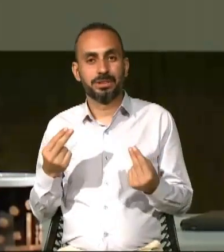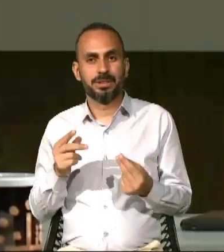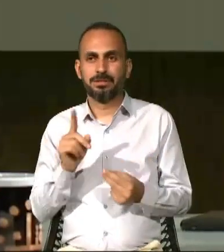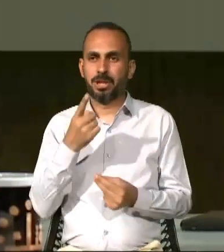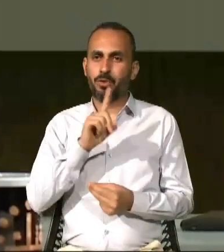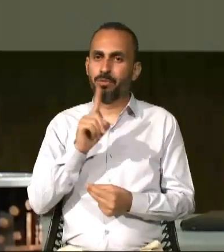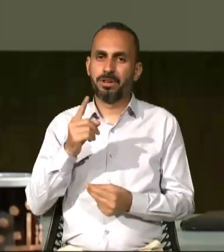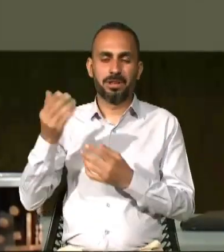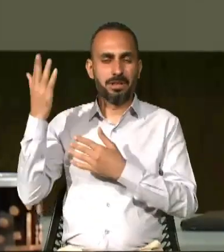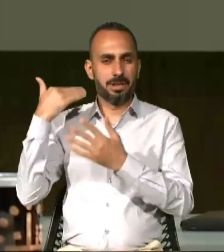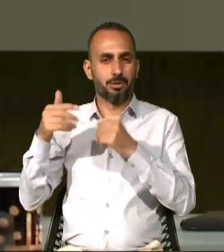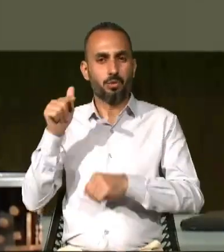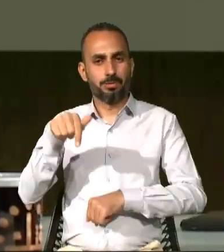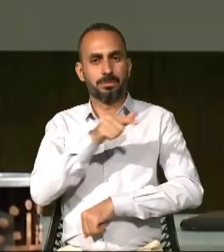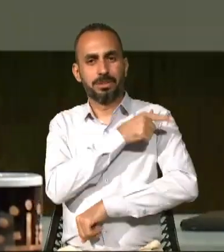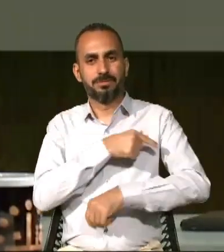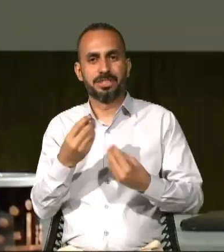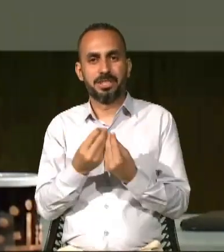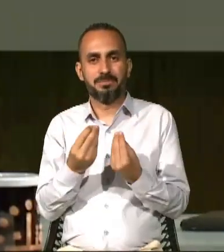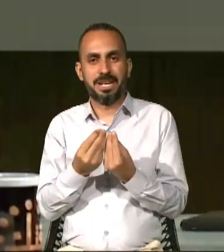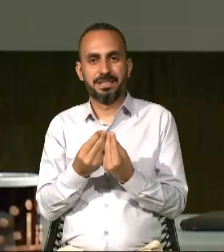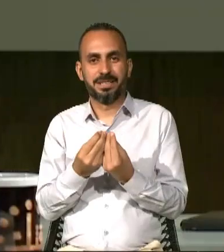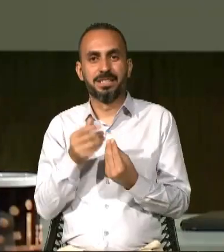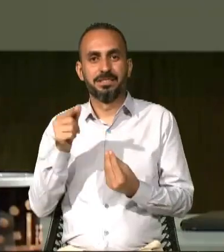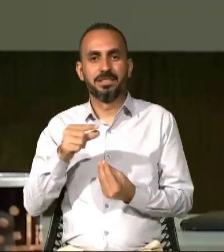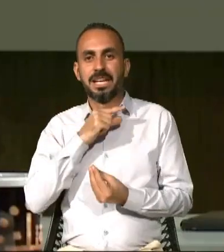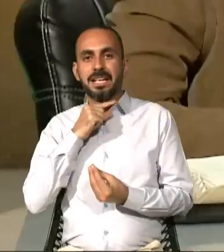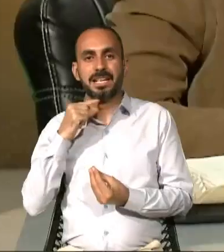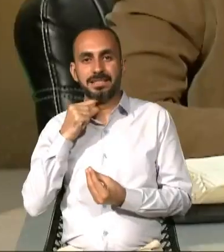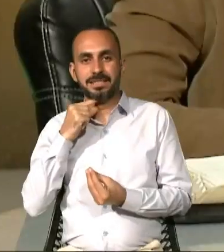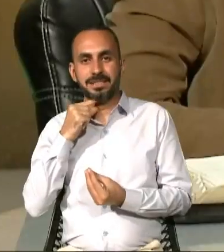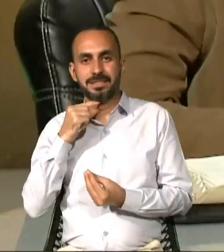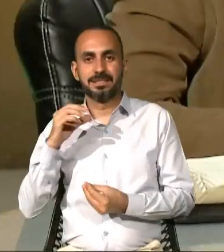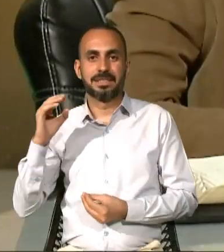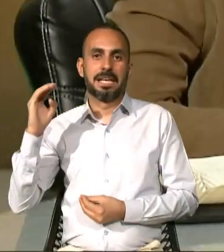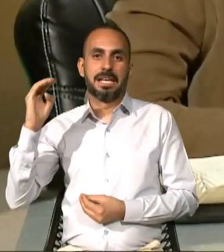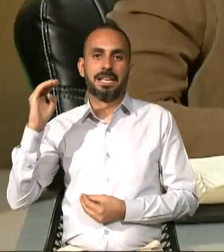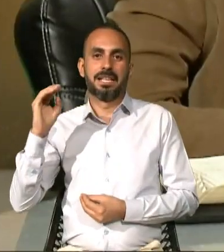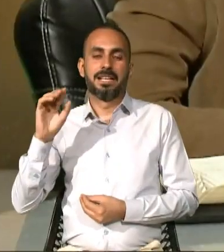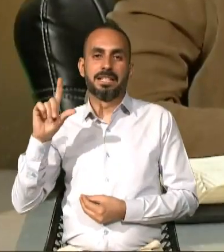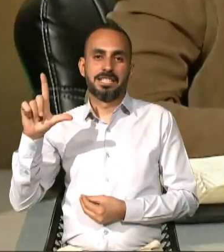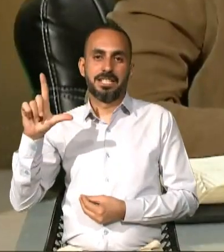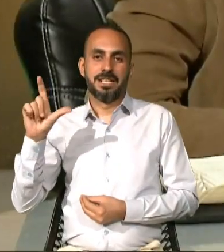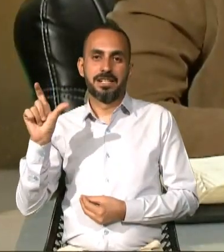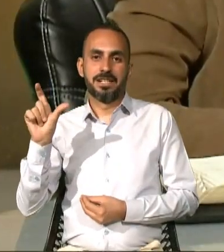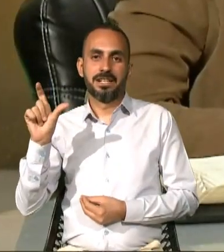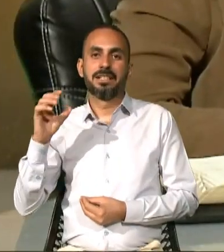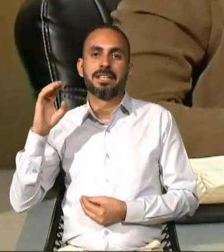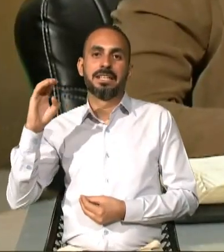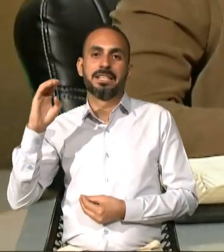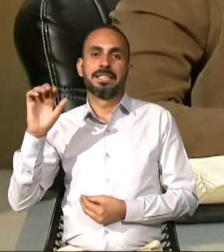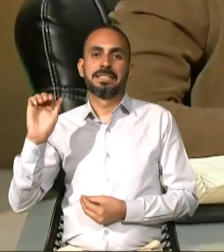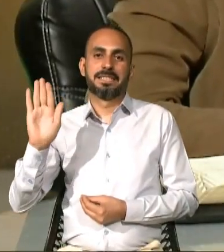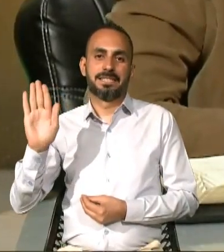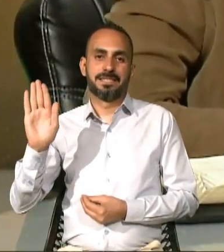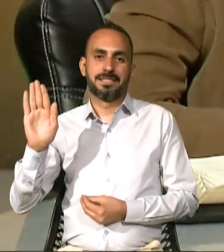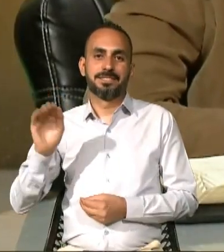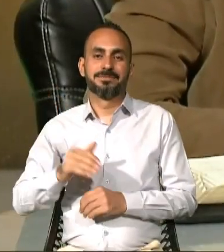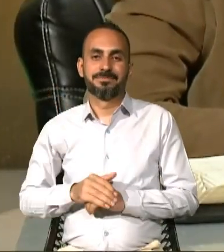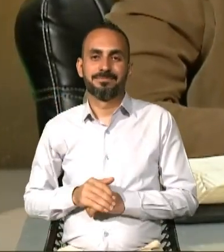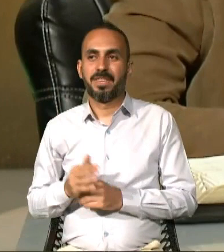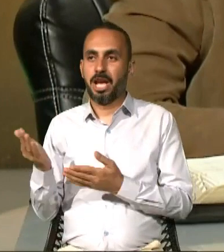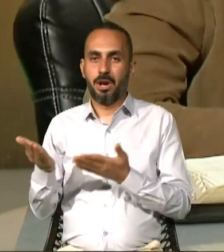فريق جه وقتك. معانا النهارده جناب القسيس جرجس كامل. اهلا بيك يا جناب القسيس. اهلا بيك يا ابونا. اهلا